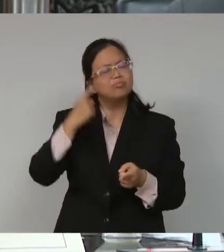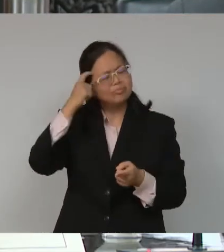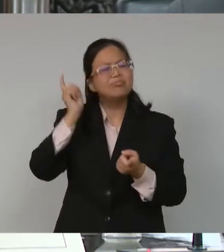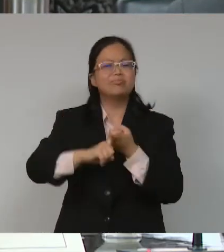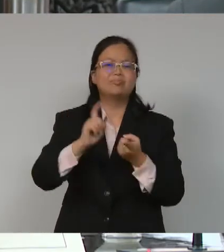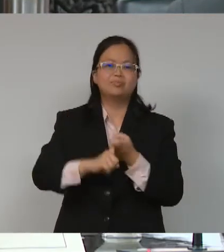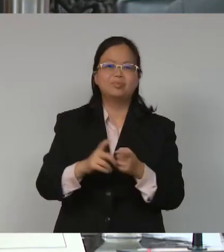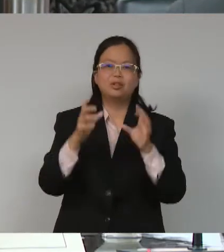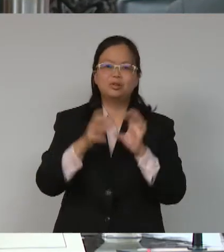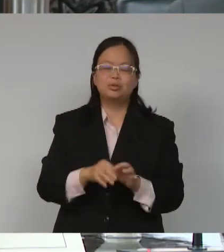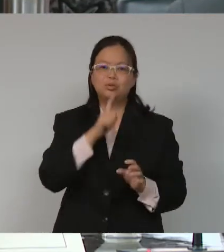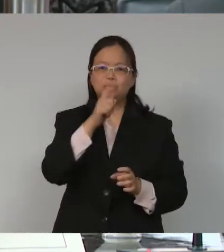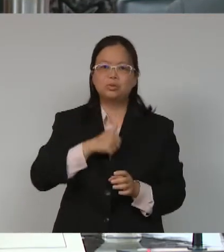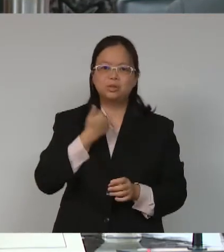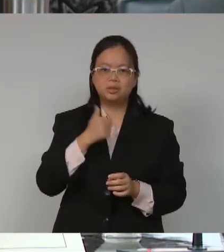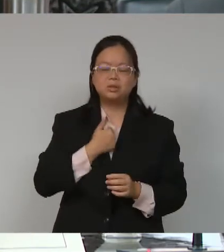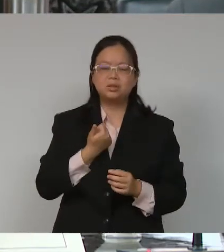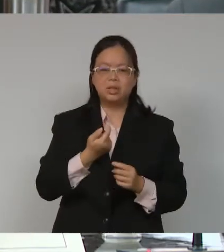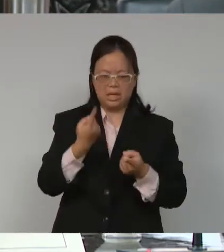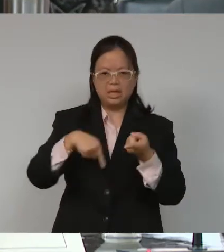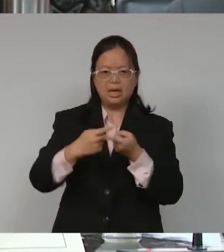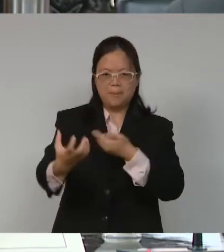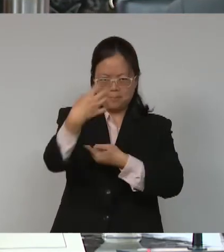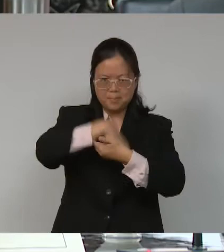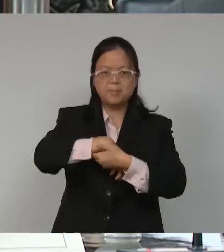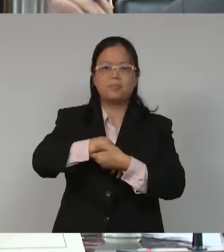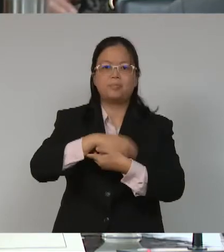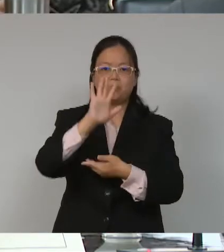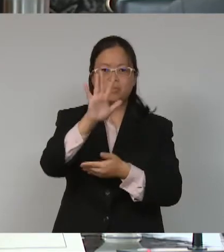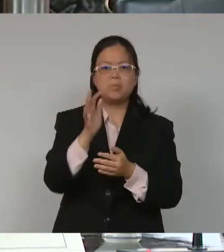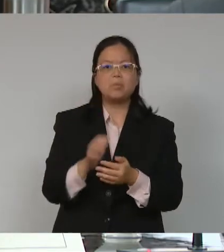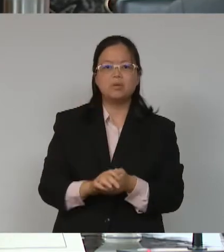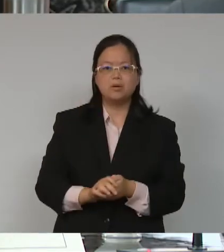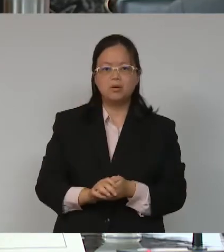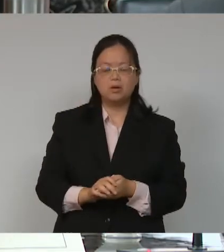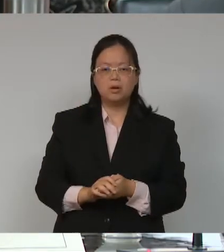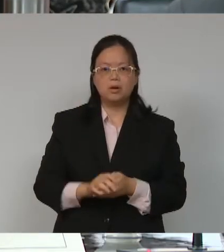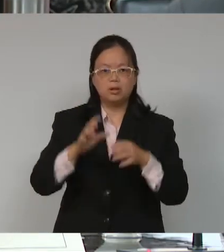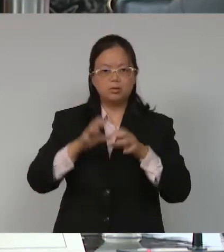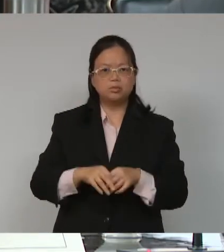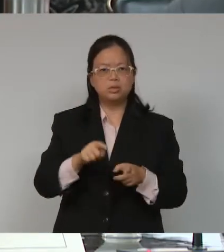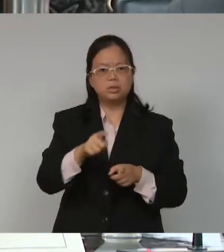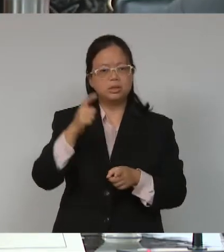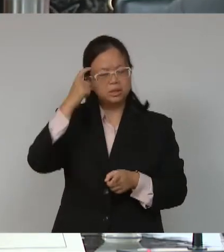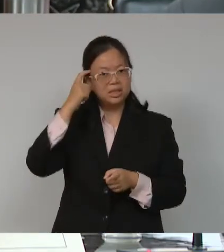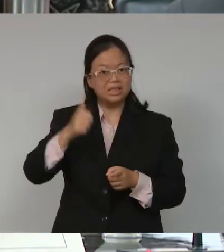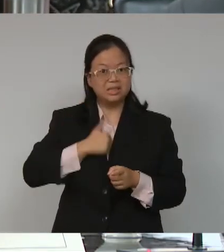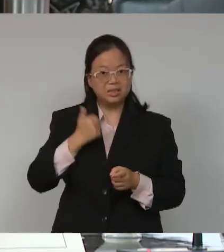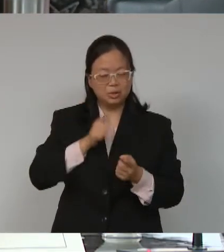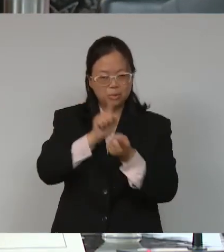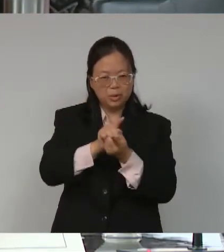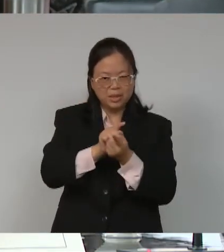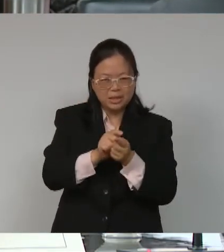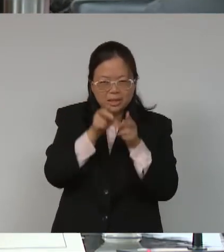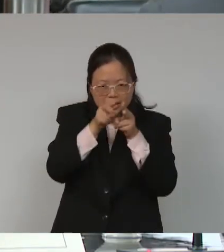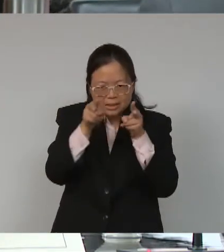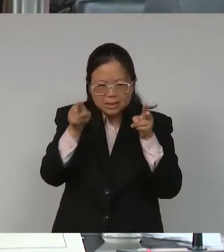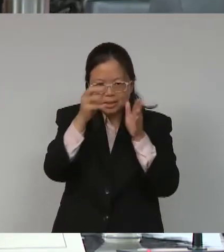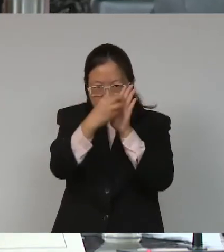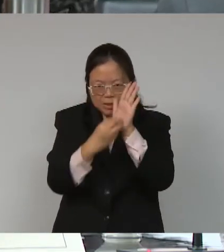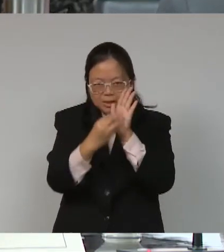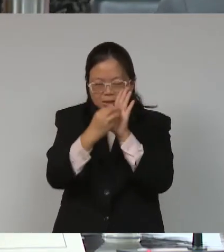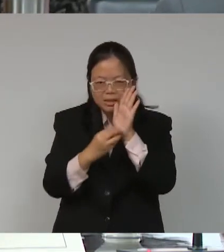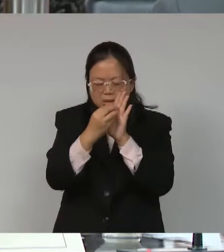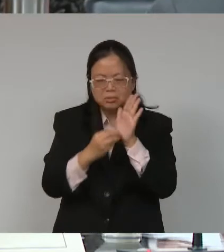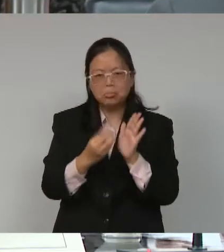它是的确是掉规范里面的。那至于你讲说，哎，你不能够明了它的这个用字的部分，其实我觉得根本不会有这样的情